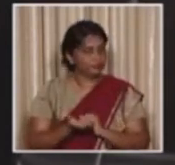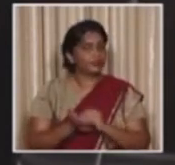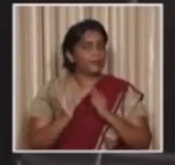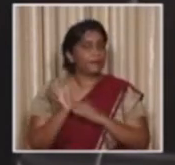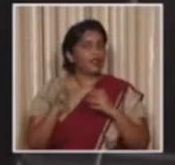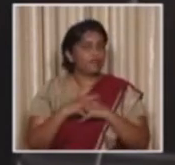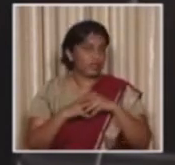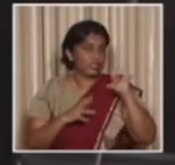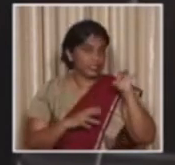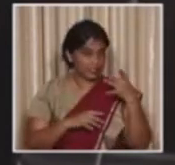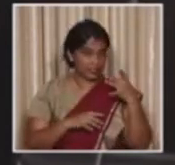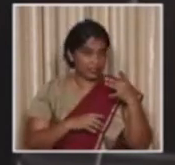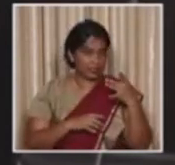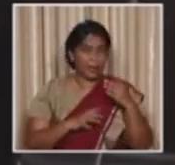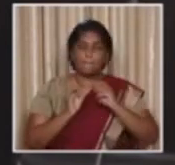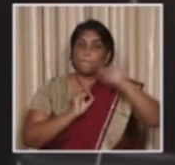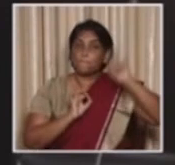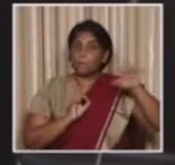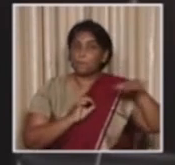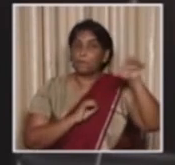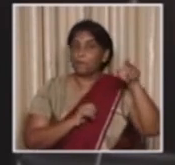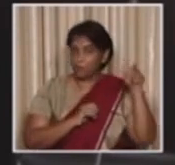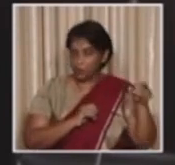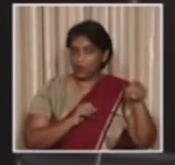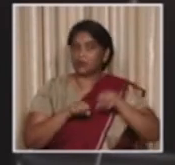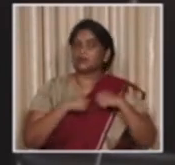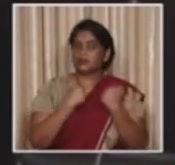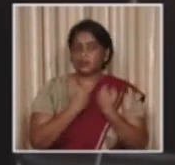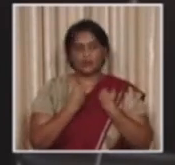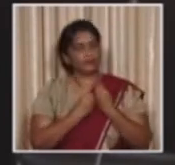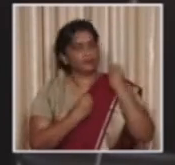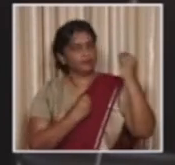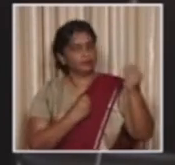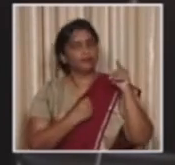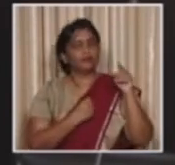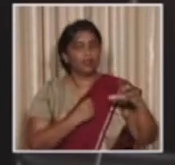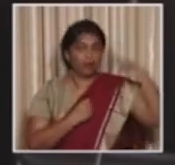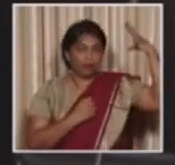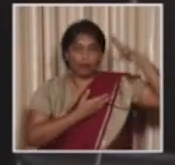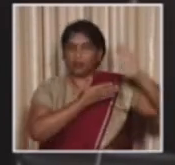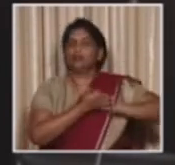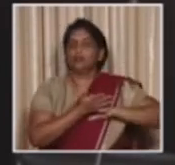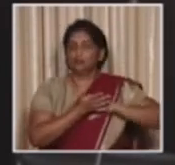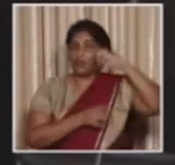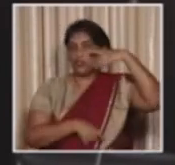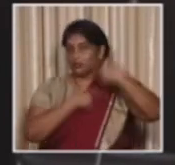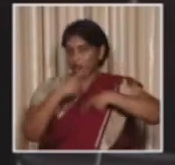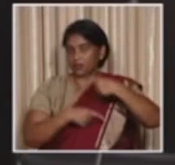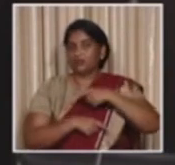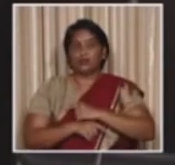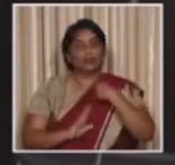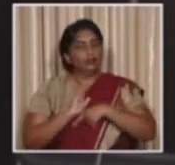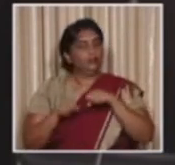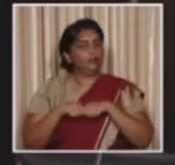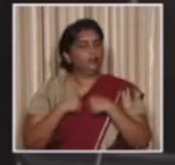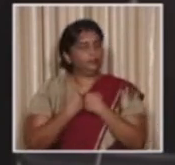මෙගවොට් 100ක් මඩකලපුව ප්‍රදේශයේ සමාගමකට අපි ලබා දීලා තියෙනවා ඒත් සූර්ය බලෙන් උත්පාදනය කරන්න. ඒ වගේම දේශීය